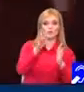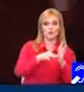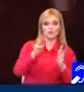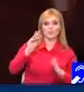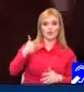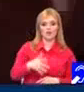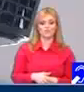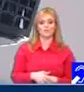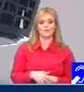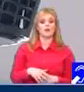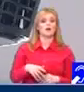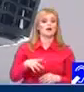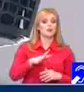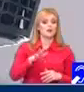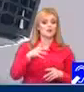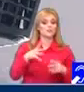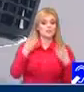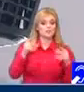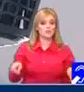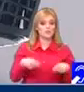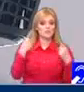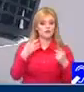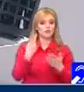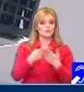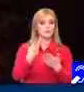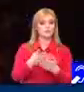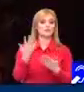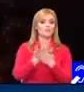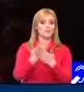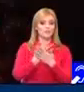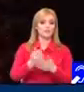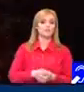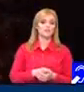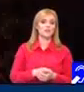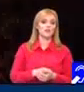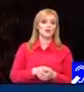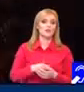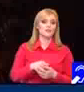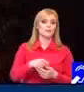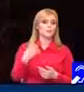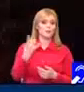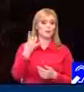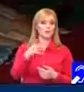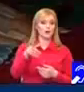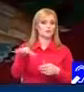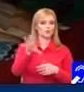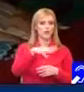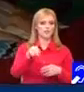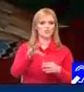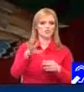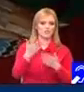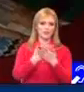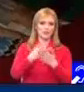actori și profesori. În ziua lansării va fi proiectat filmul Afacerea Est, realizat de Igor Kobulianski. Producțiile cinematografice au